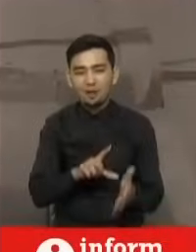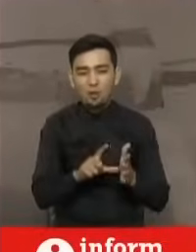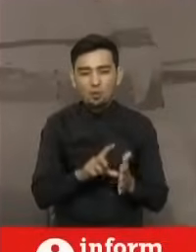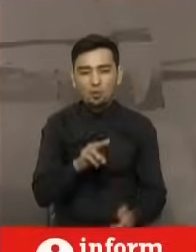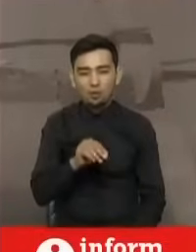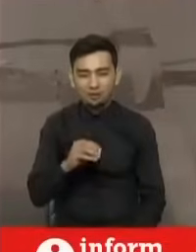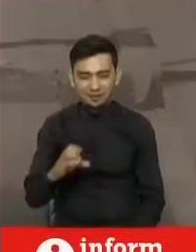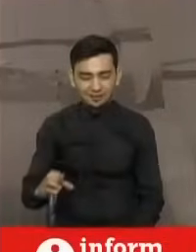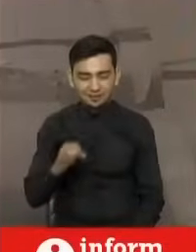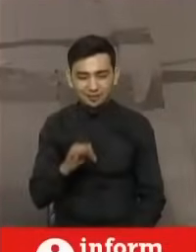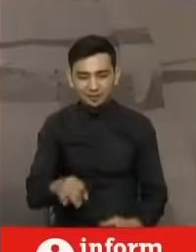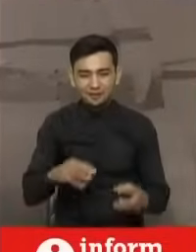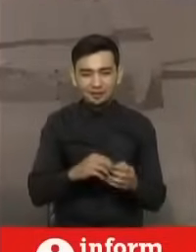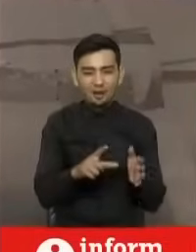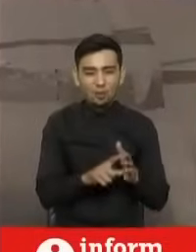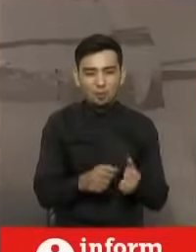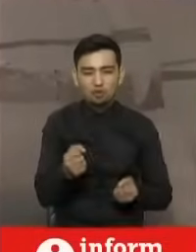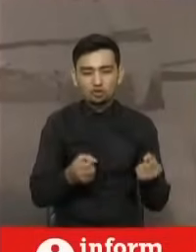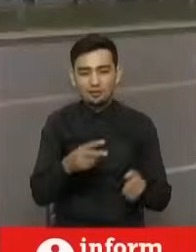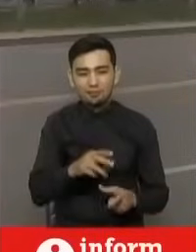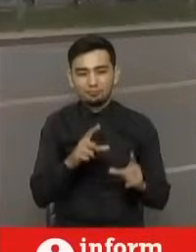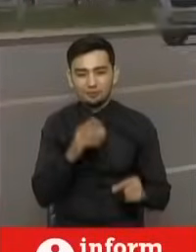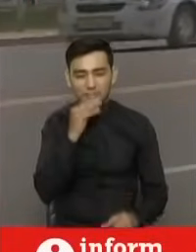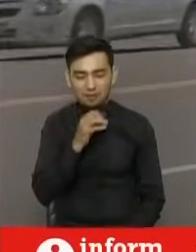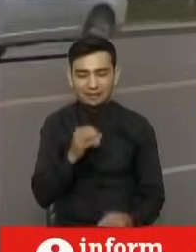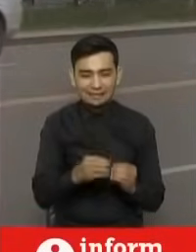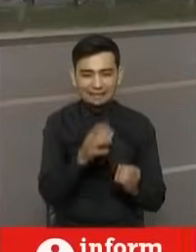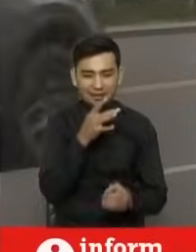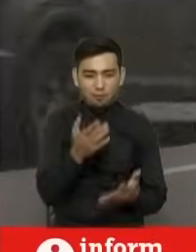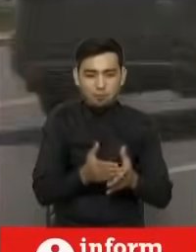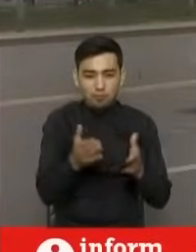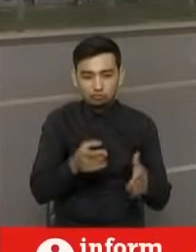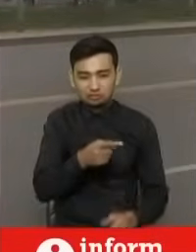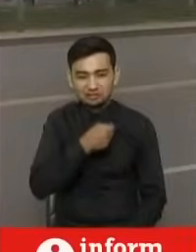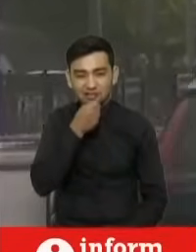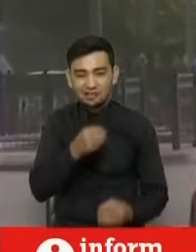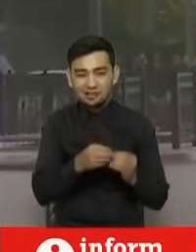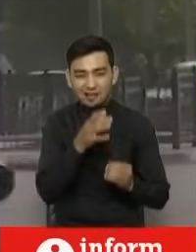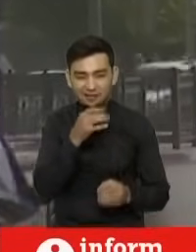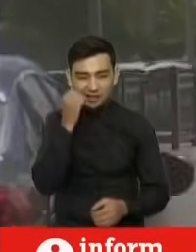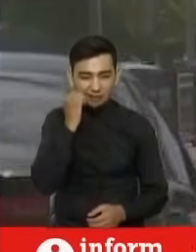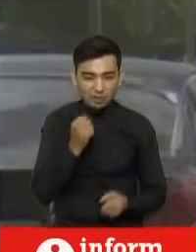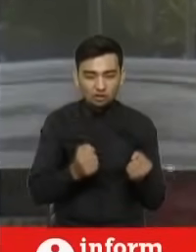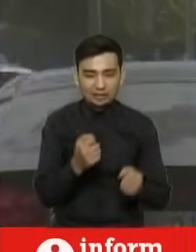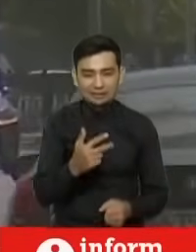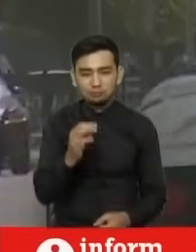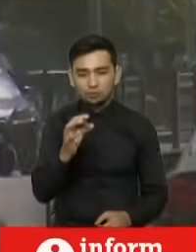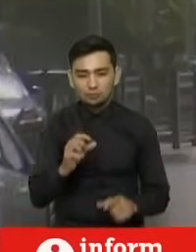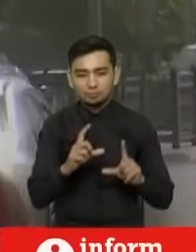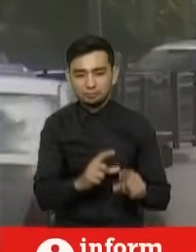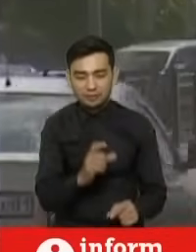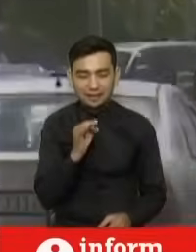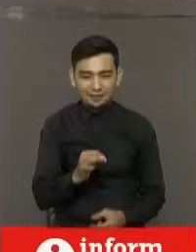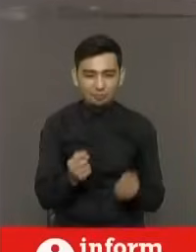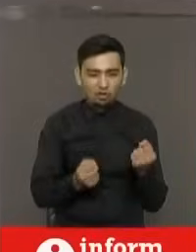может стать снижение налога на транспорт. Если машине больше 10 лет, то ставка сократится на 30%. Если автомобиль сошел с